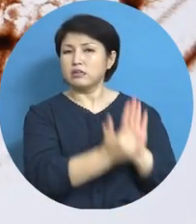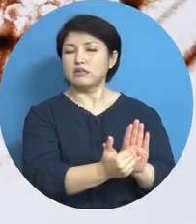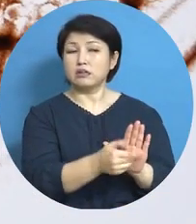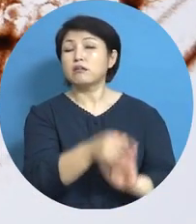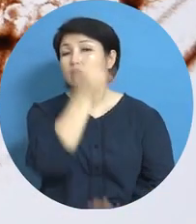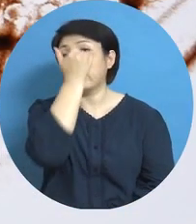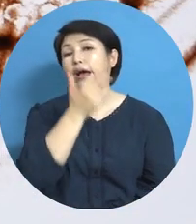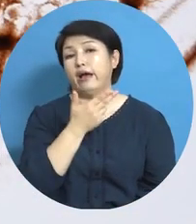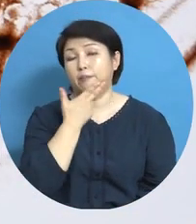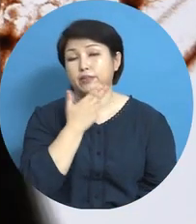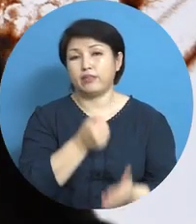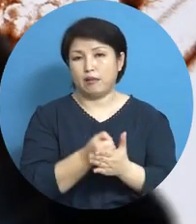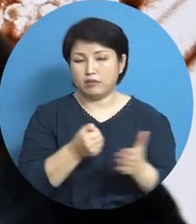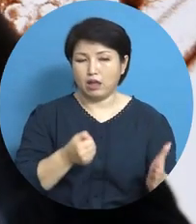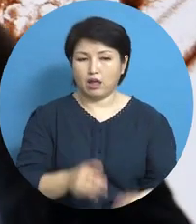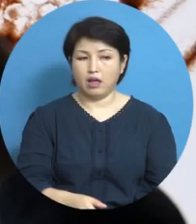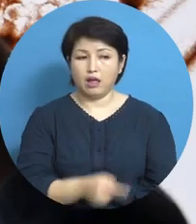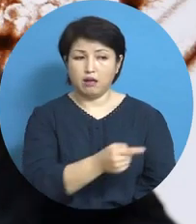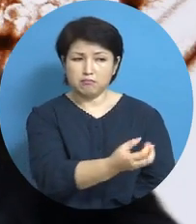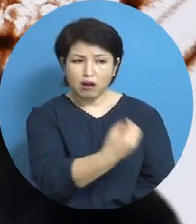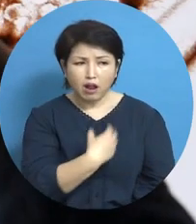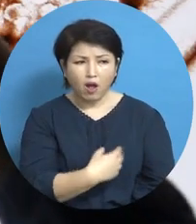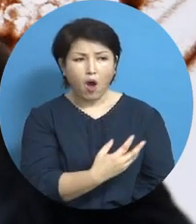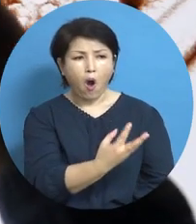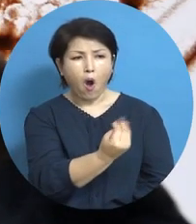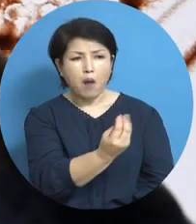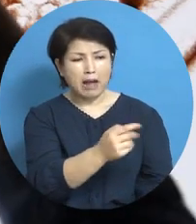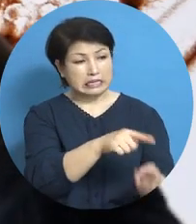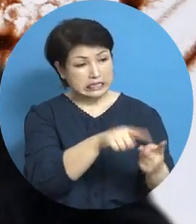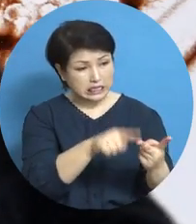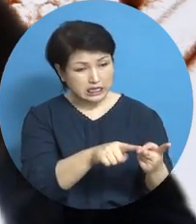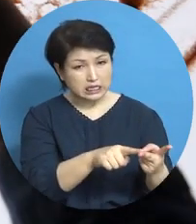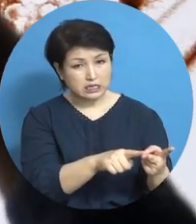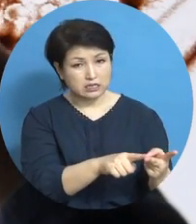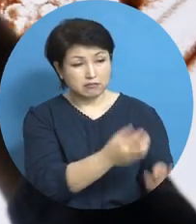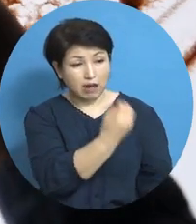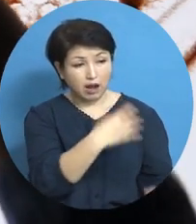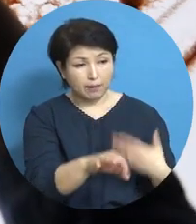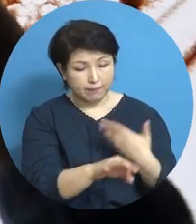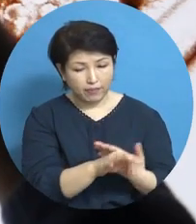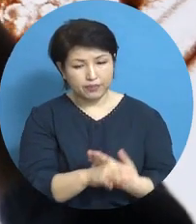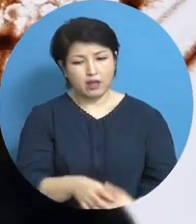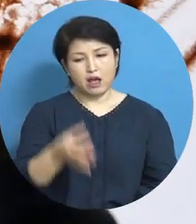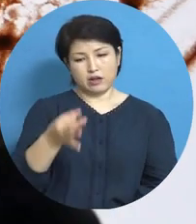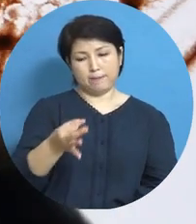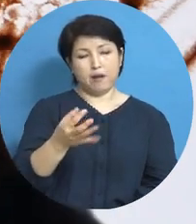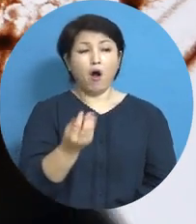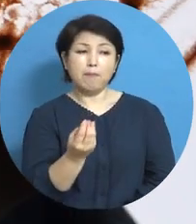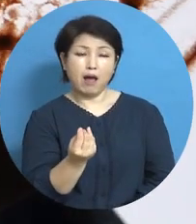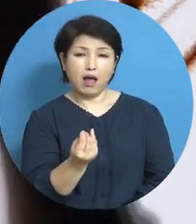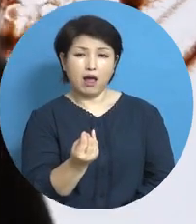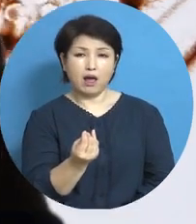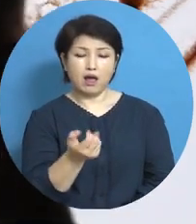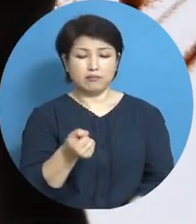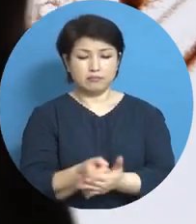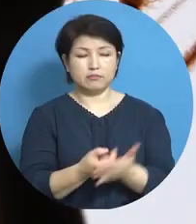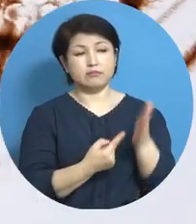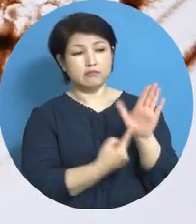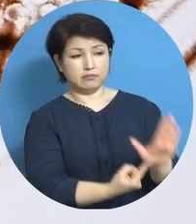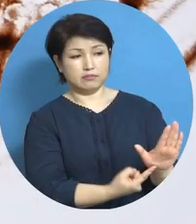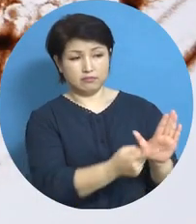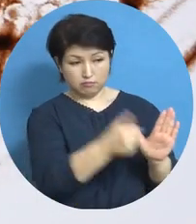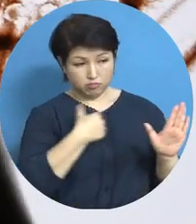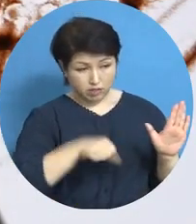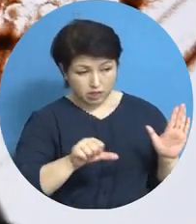상대가 얼마든지 준다 할 때는 값을 제시를 해서 포기하도록 해야 된단 말이에요.